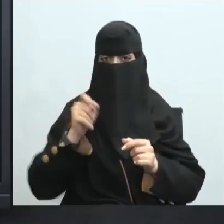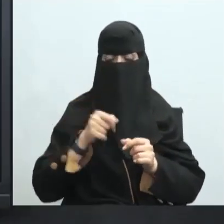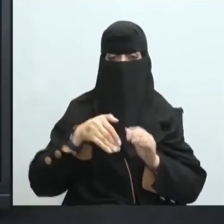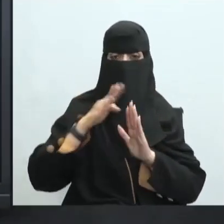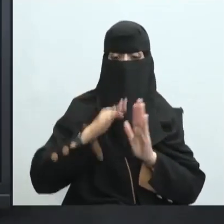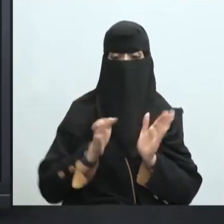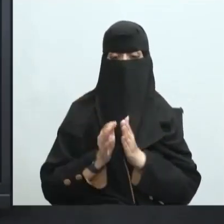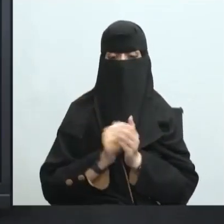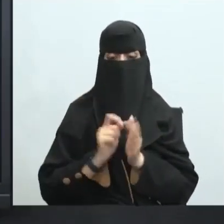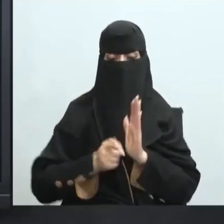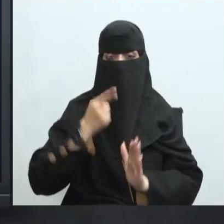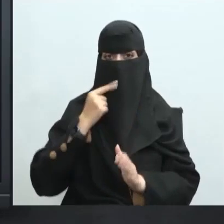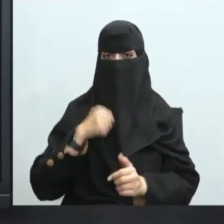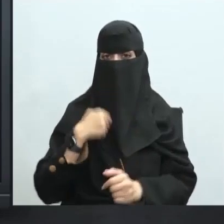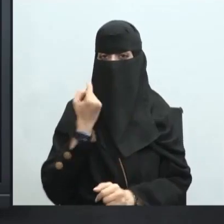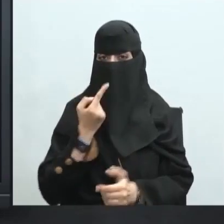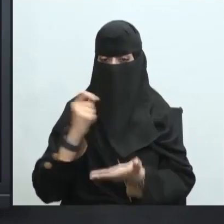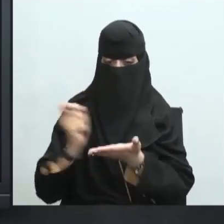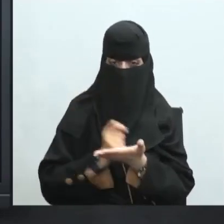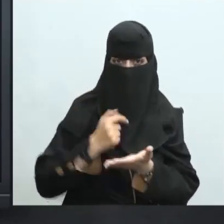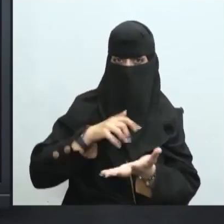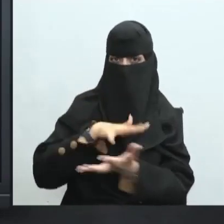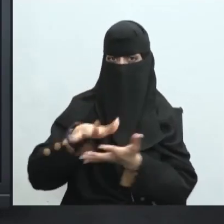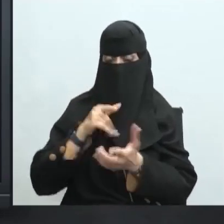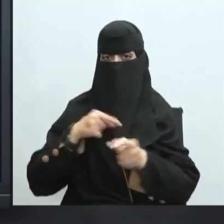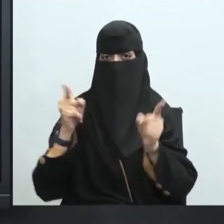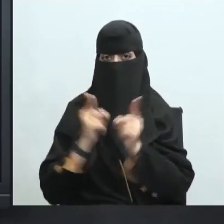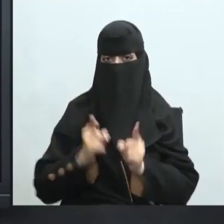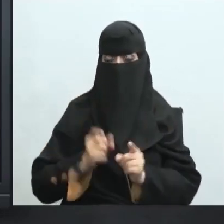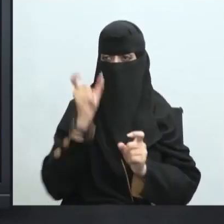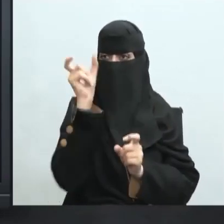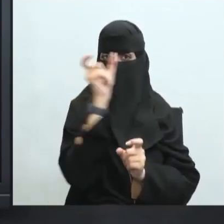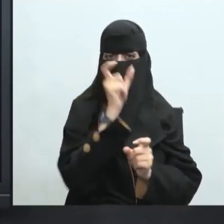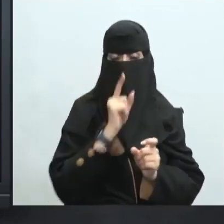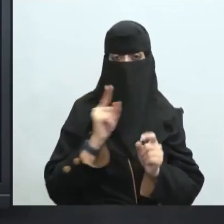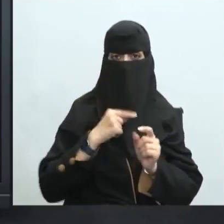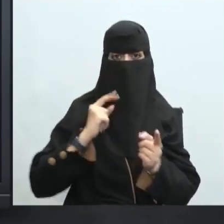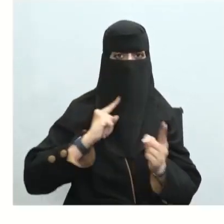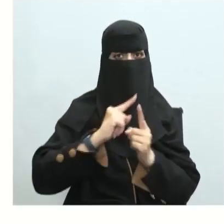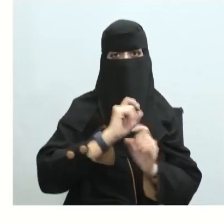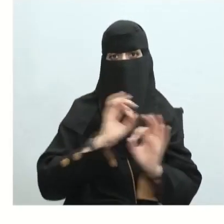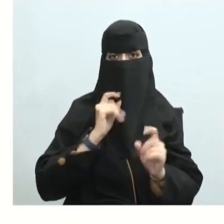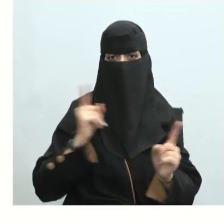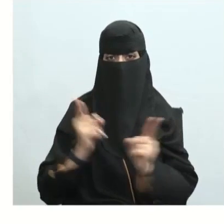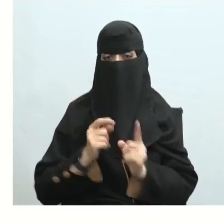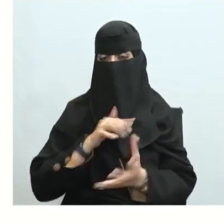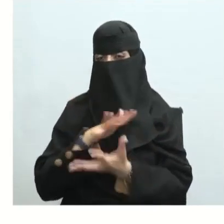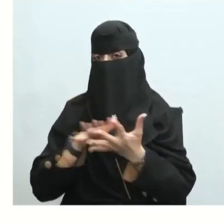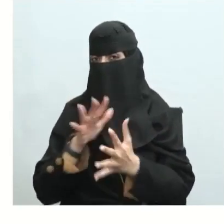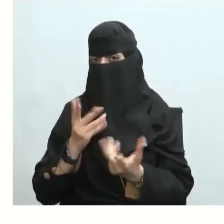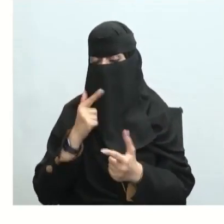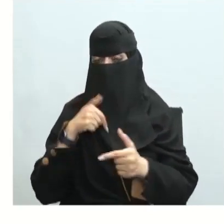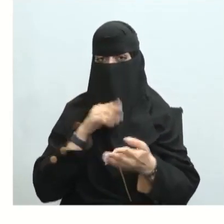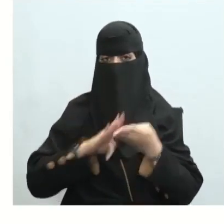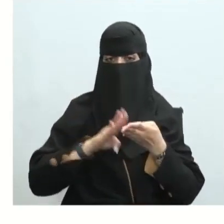وساله طلب لاحظ الشكوى حدد موضوع الشكوى في جمله او جمل قصيره مباشره ولخص الاضرار